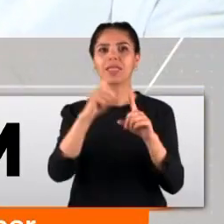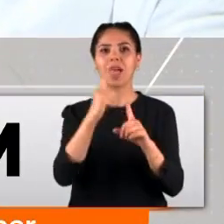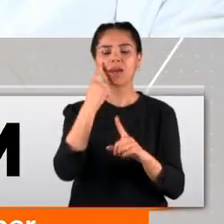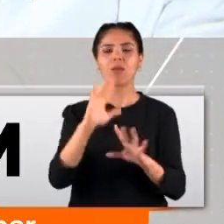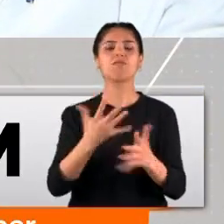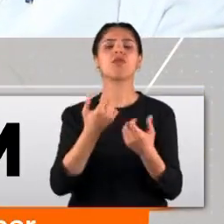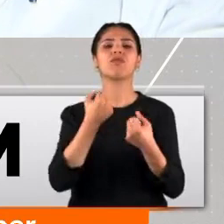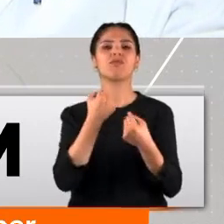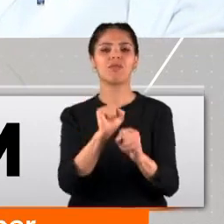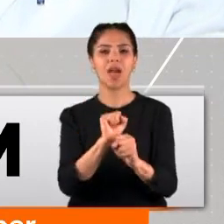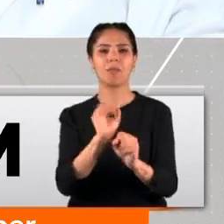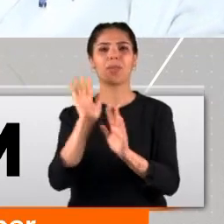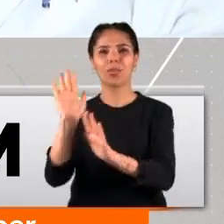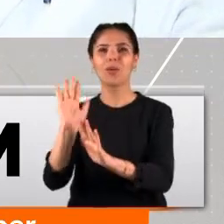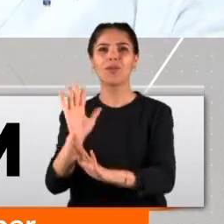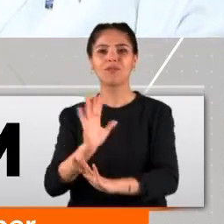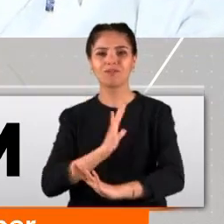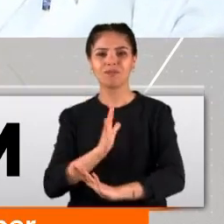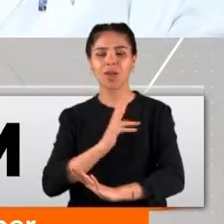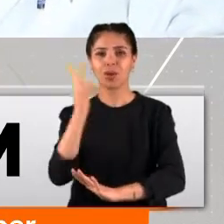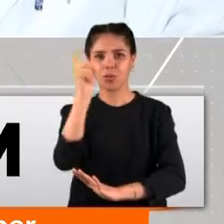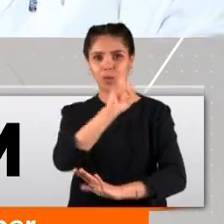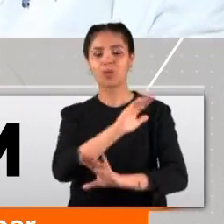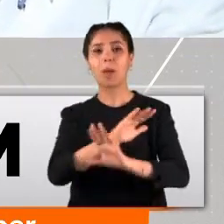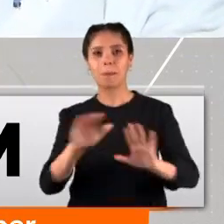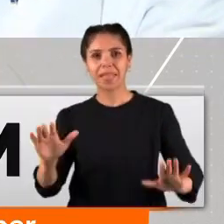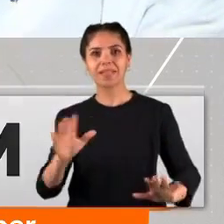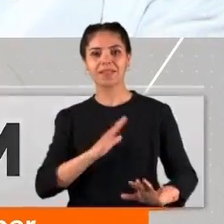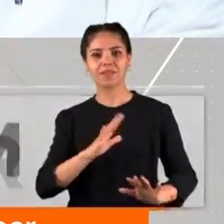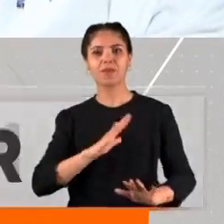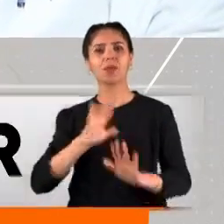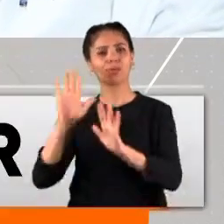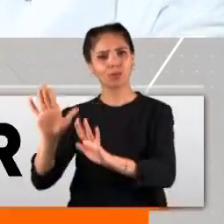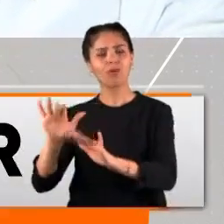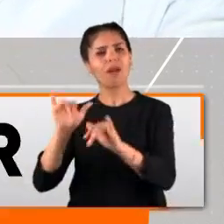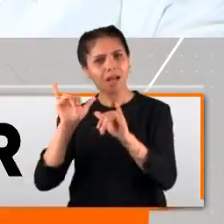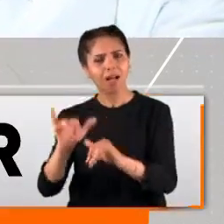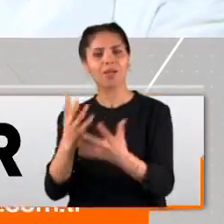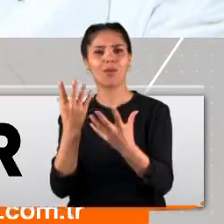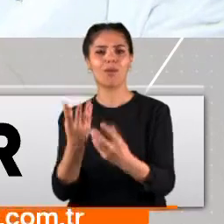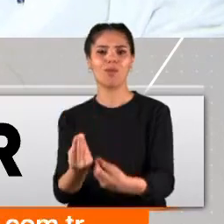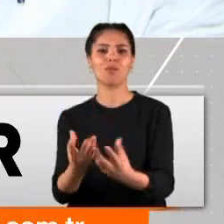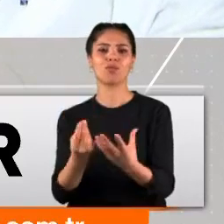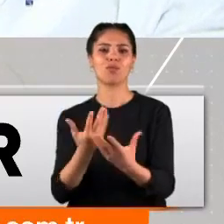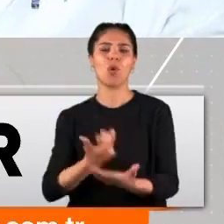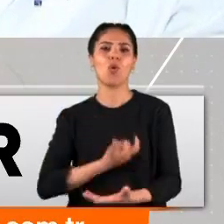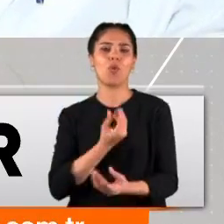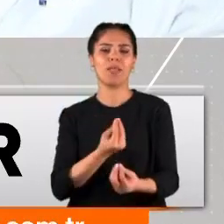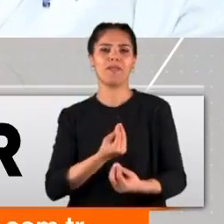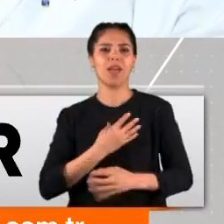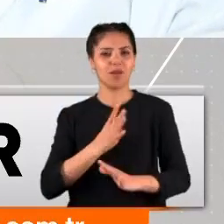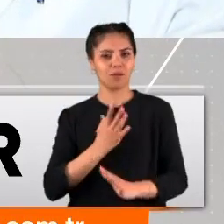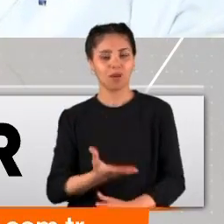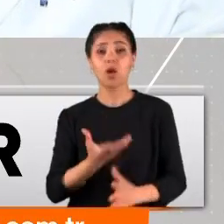şeklini bozmadan orada duruyor olması ve 3 ay geçmiş olmasına rağmen hala o şeklini kuruyor olması çok mutlu edeceğim ne